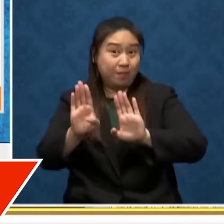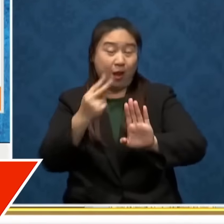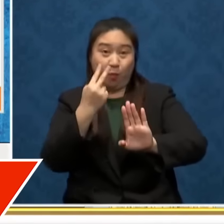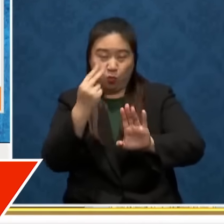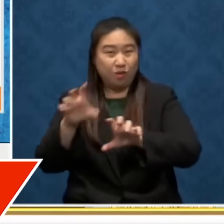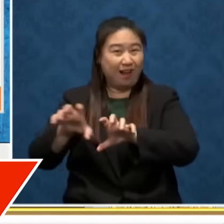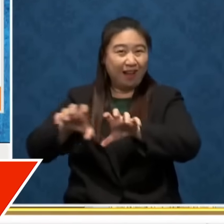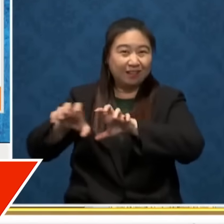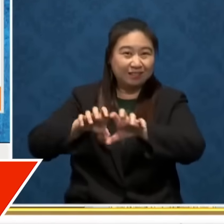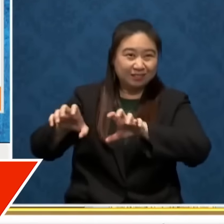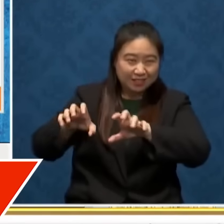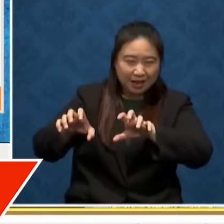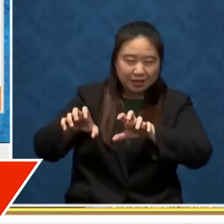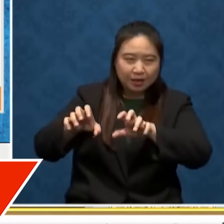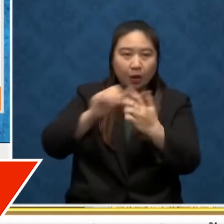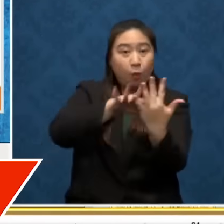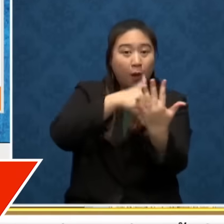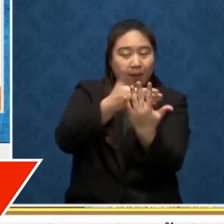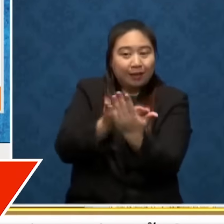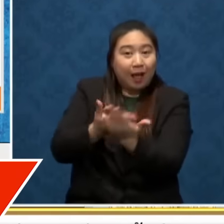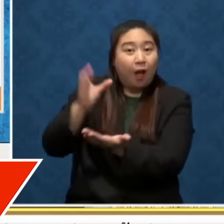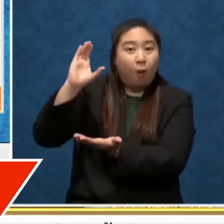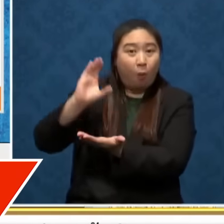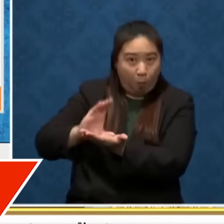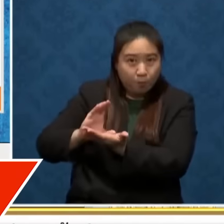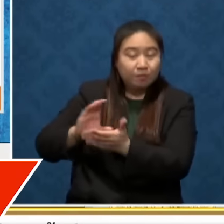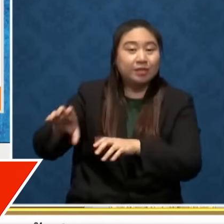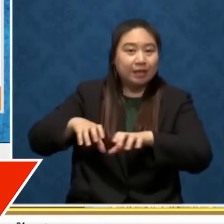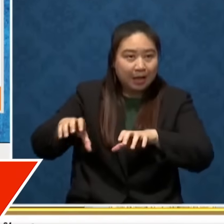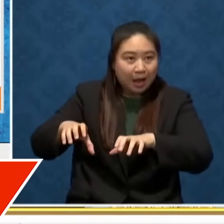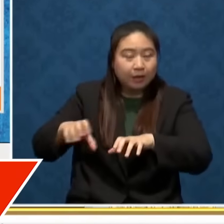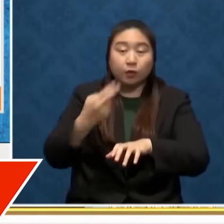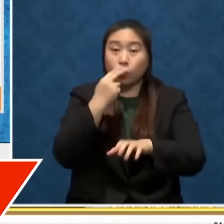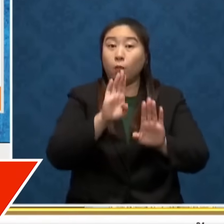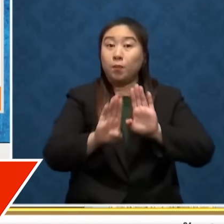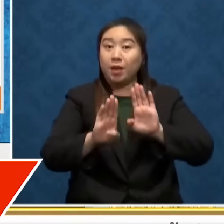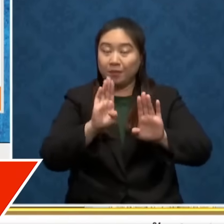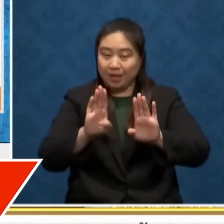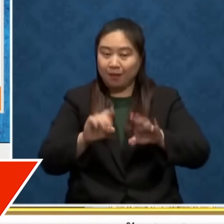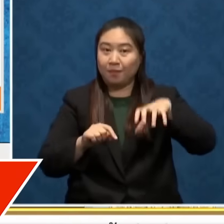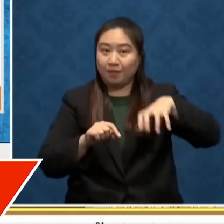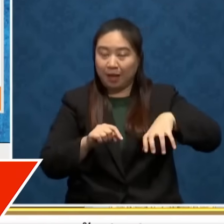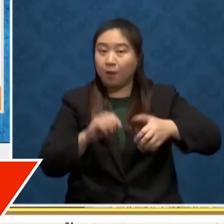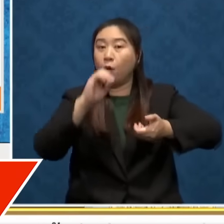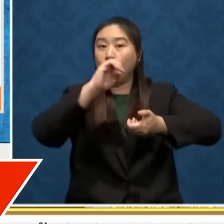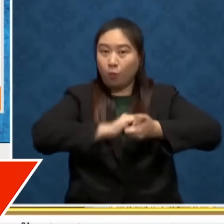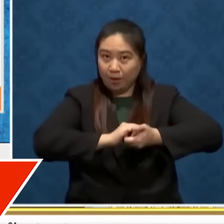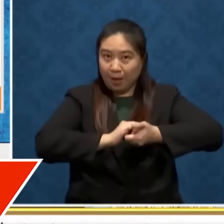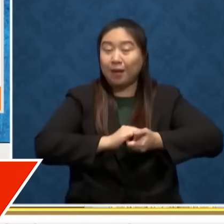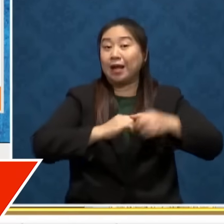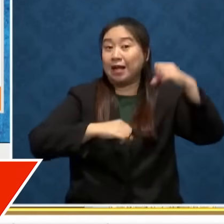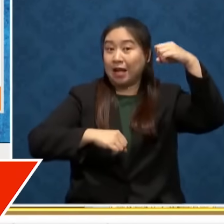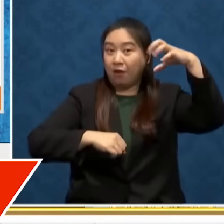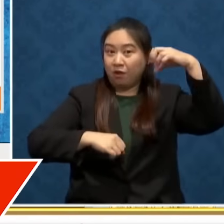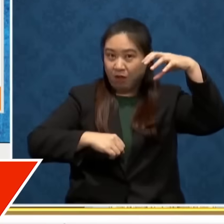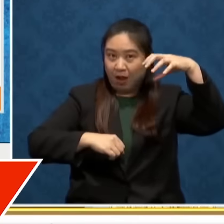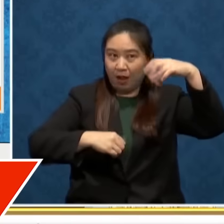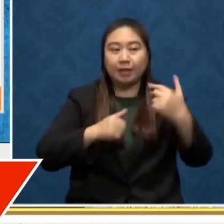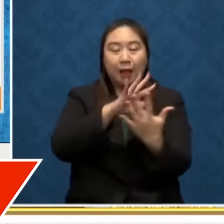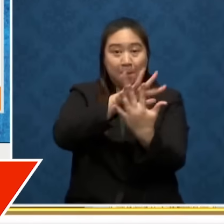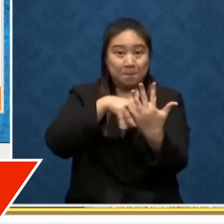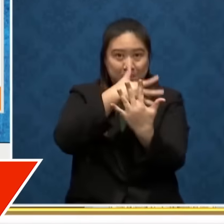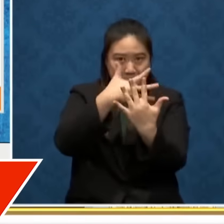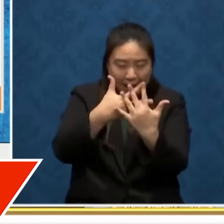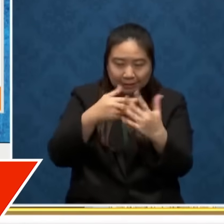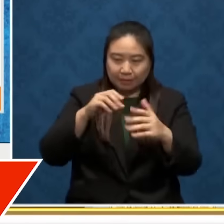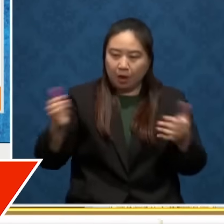เบียบนะครับและแผนการตั้งงบประมาณในการดำเนินงานนะครับร่วมกับกฟผ.และกฟน.เนี่ยสำเร็จตามแผนนะครับเพียง